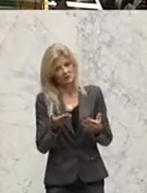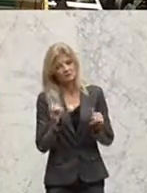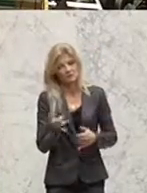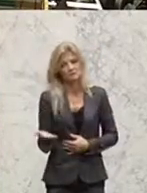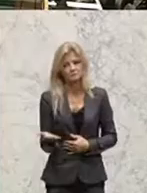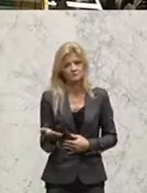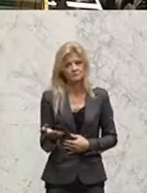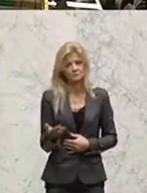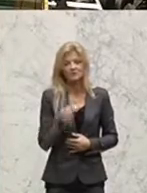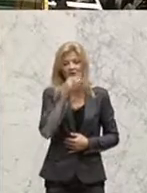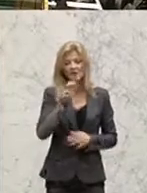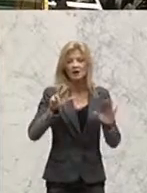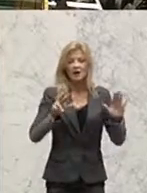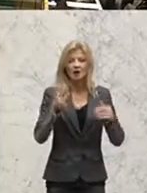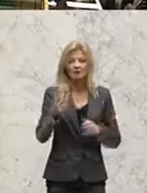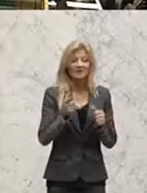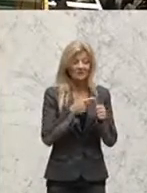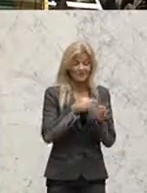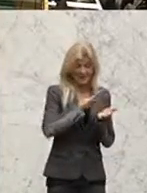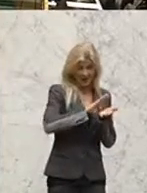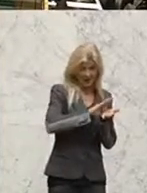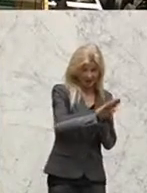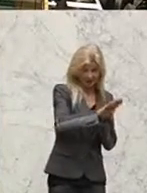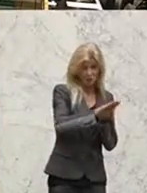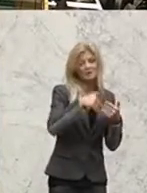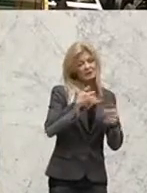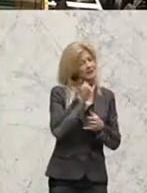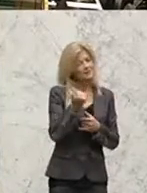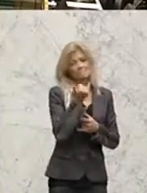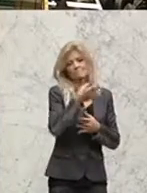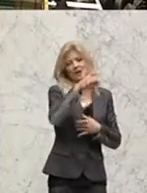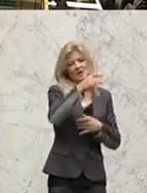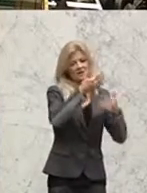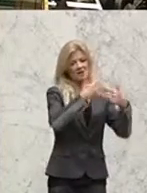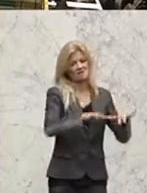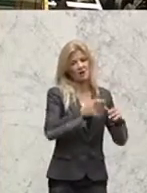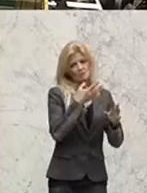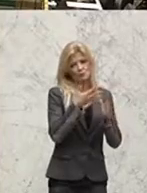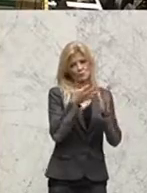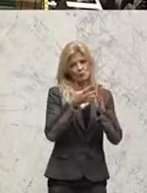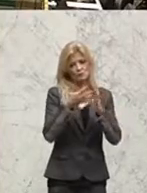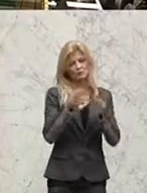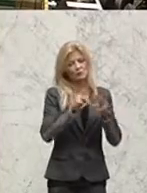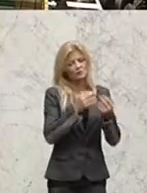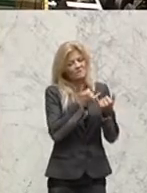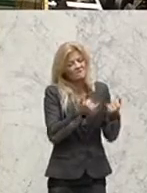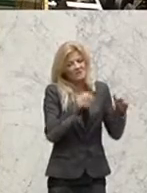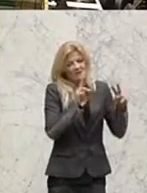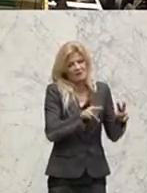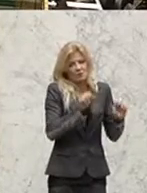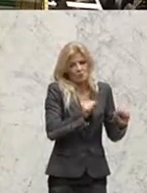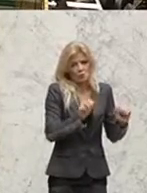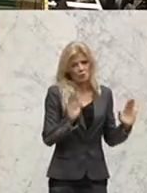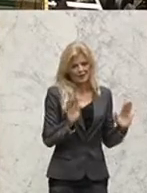Abschiebung erfolgt aufgrund einer Einzelfallprüfung und nach den rechtlichen und faktischen Möglichkeiten. Derzeit